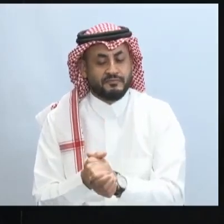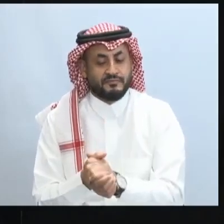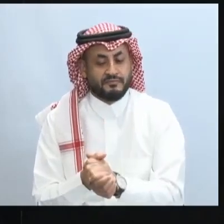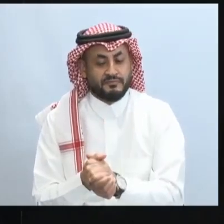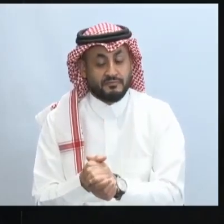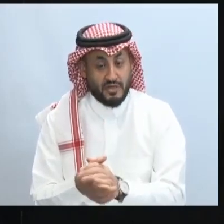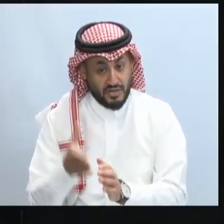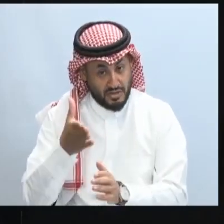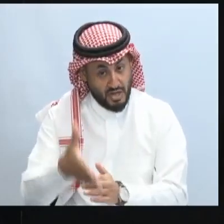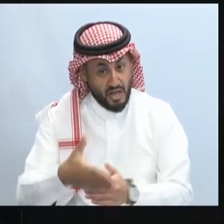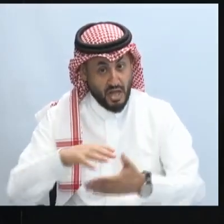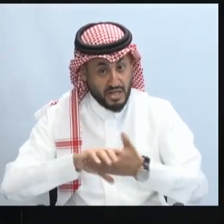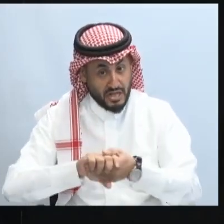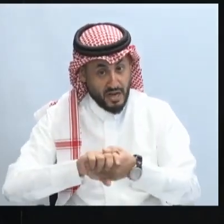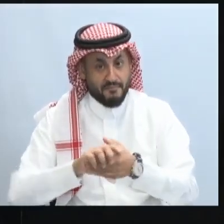اصافحه